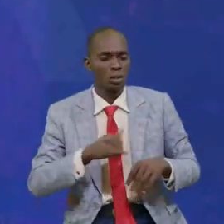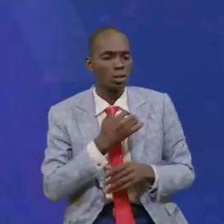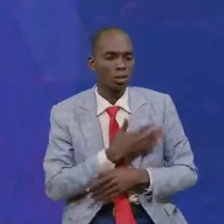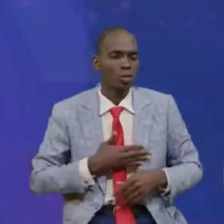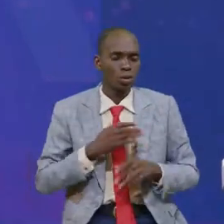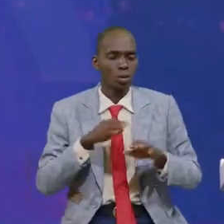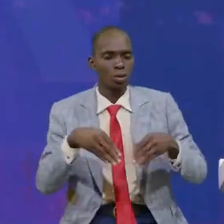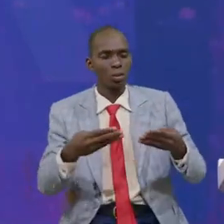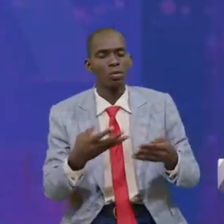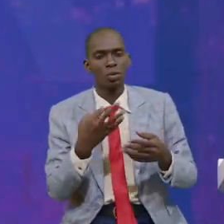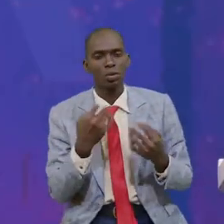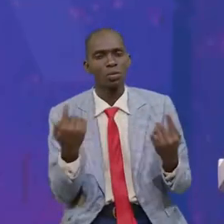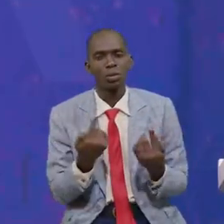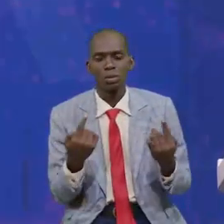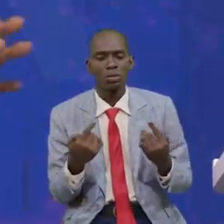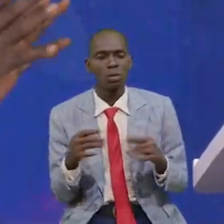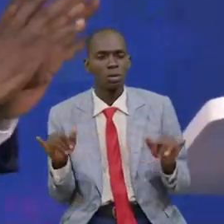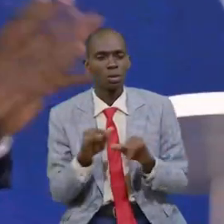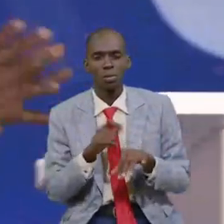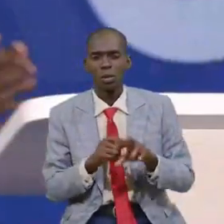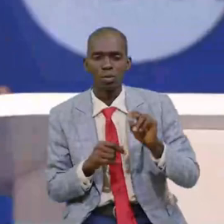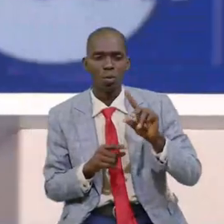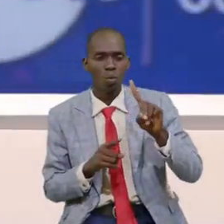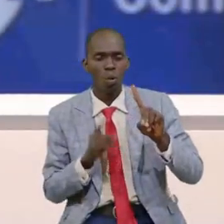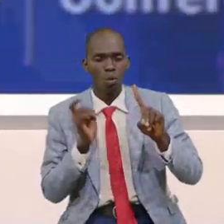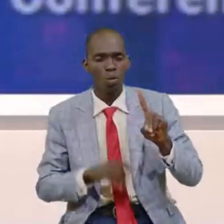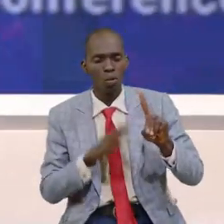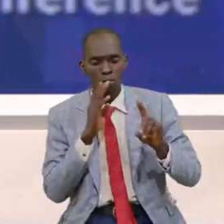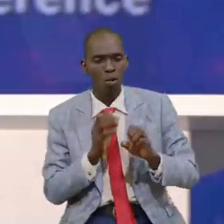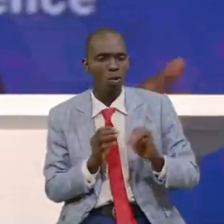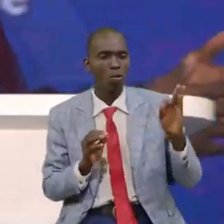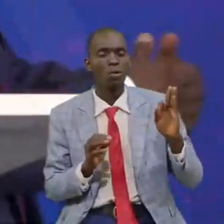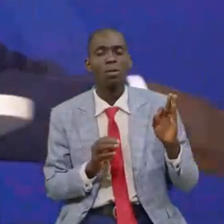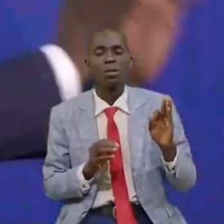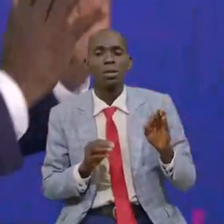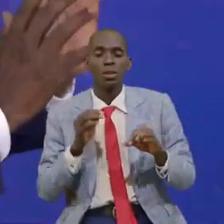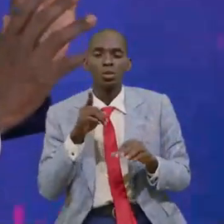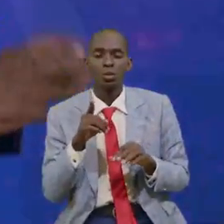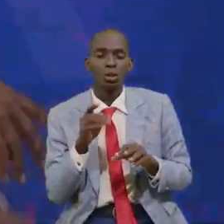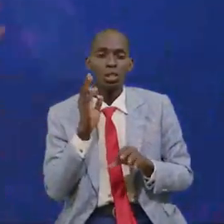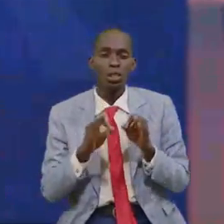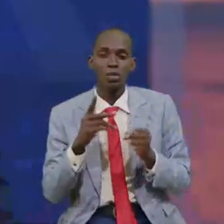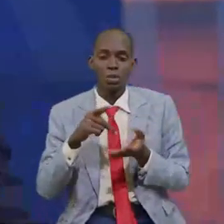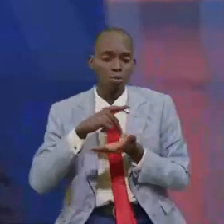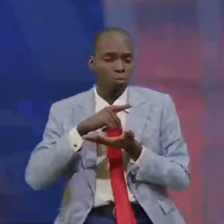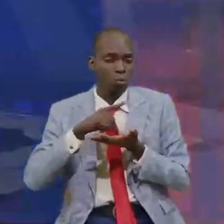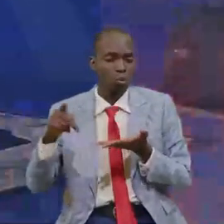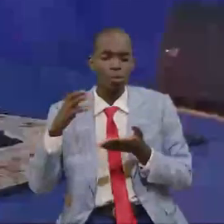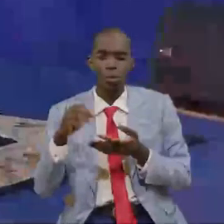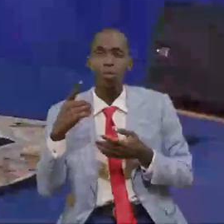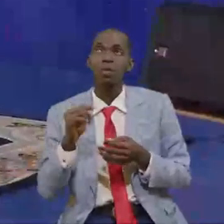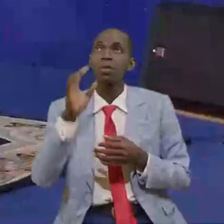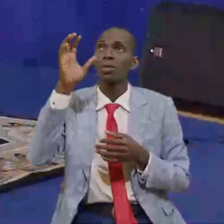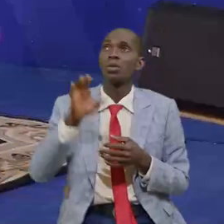moment. L'un doit partir. Si la pureté de la croix est rejetée, alors